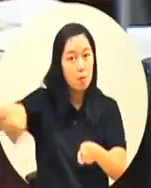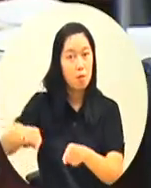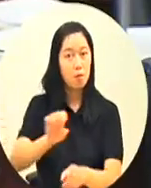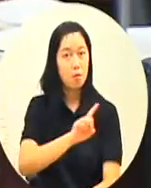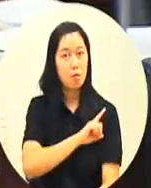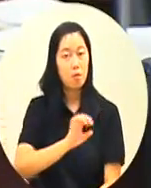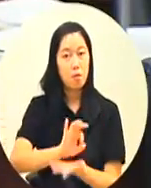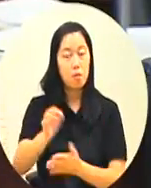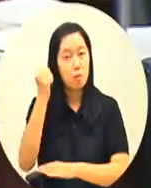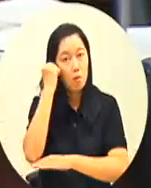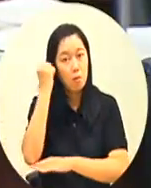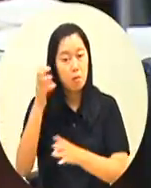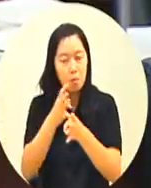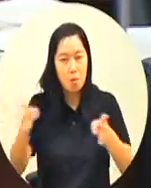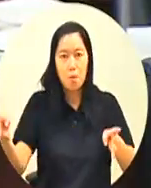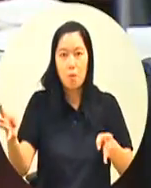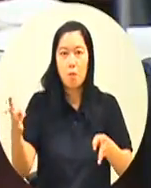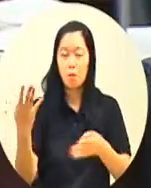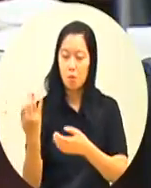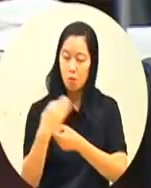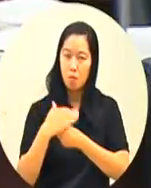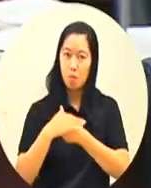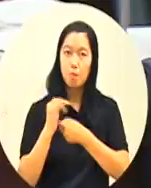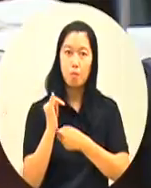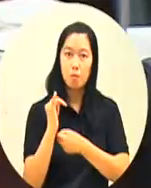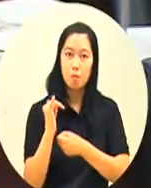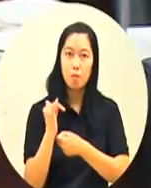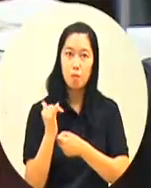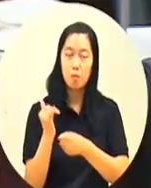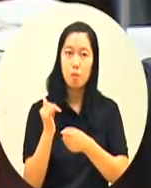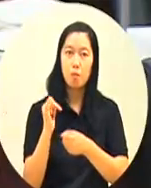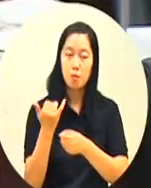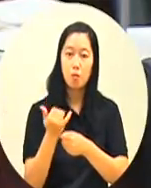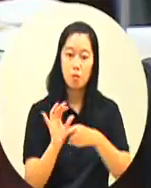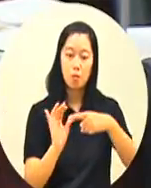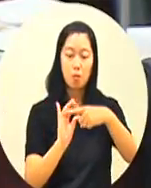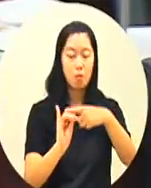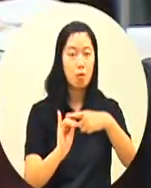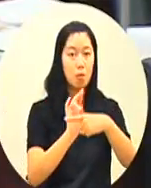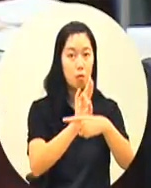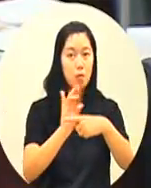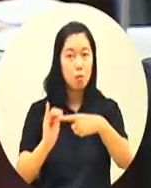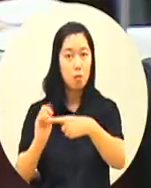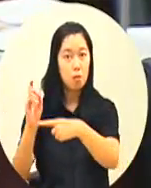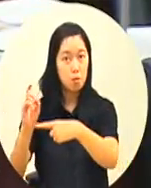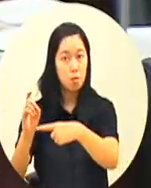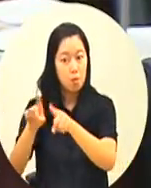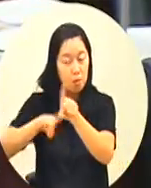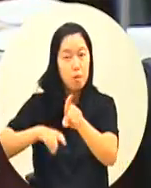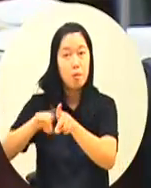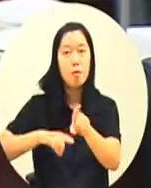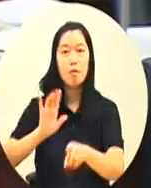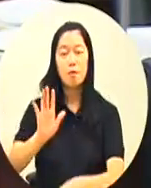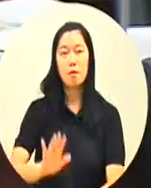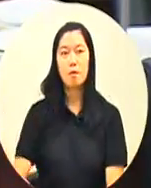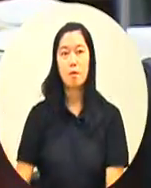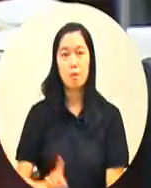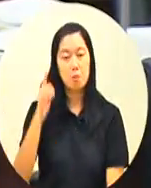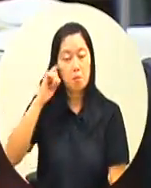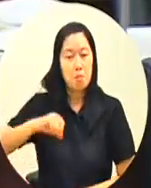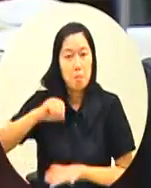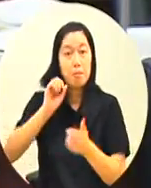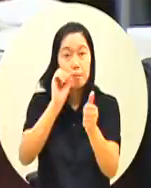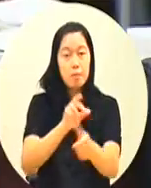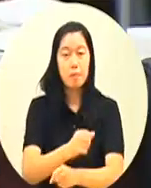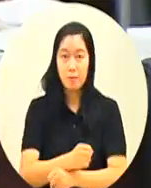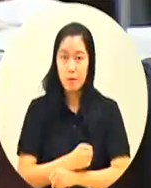众而言，其实不无小补。好，因为差了5倍，1/2%跟10%的差别，然后所以在这边其实要有这样子的提醒是好事。